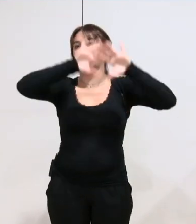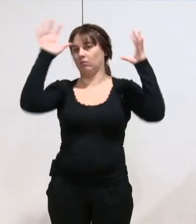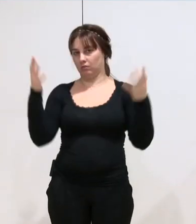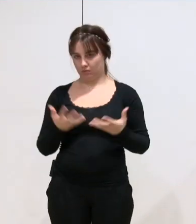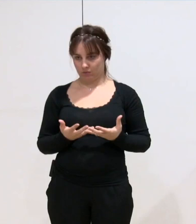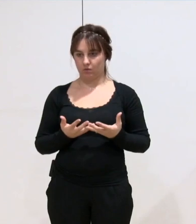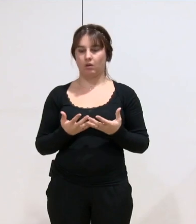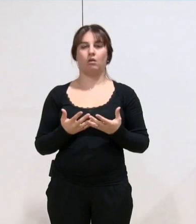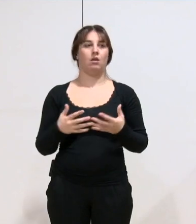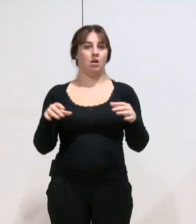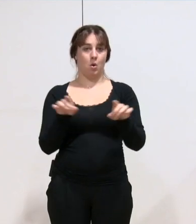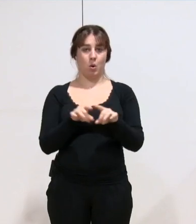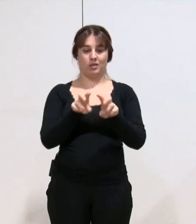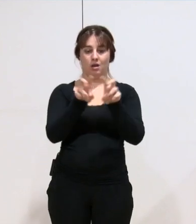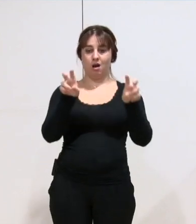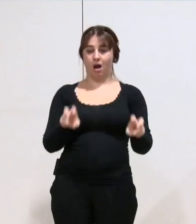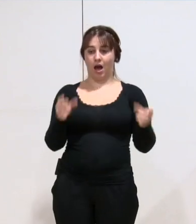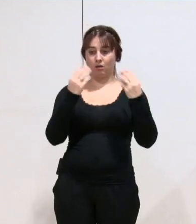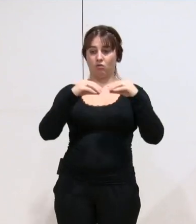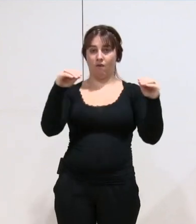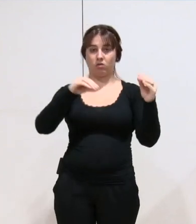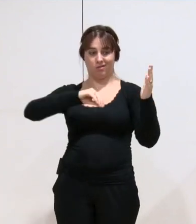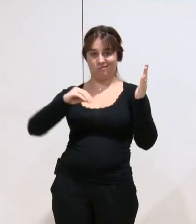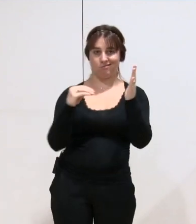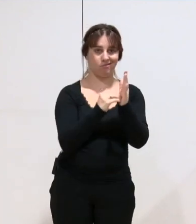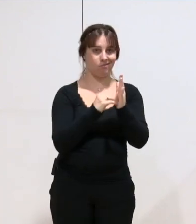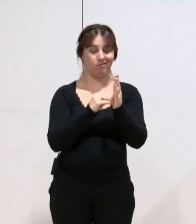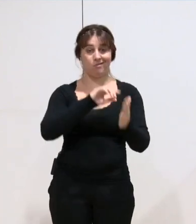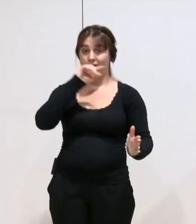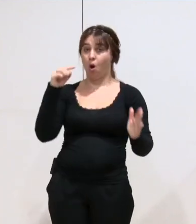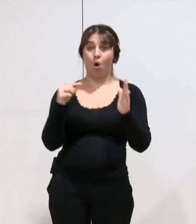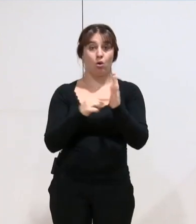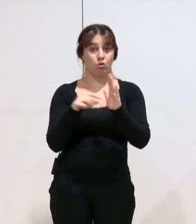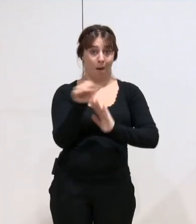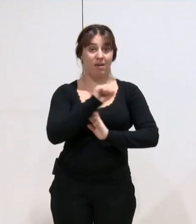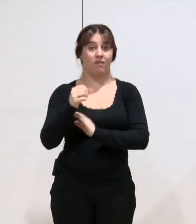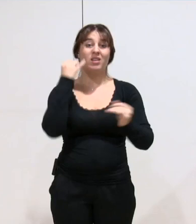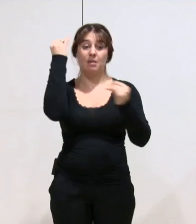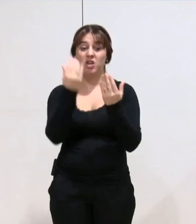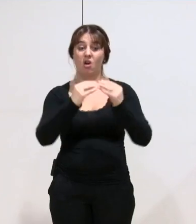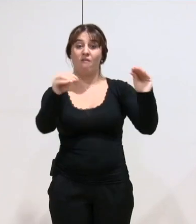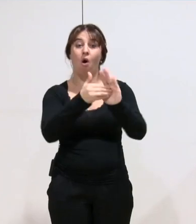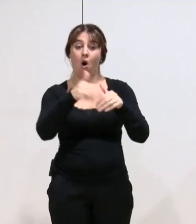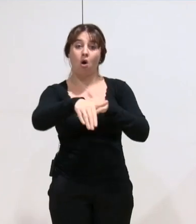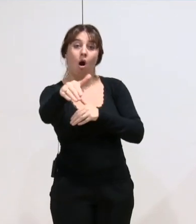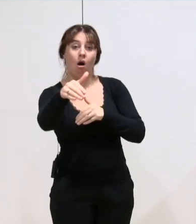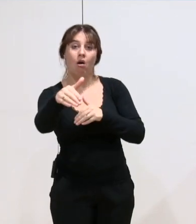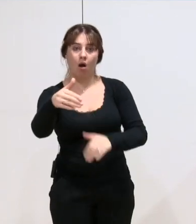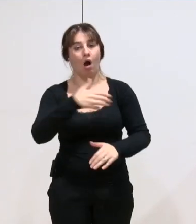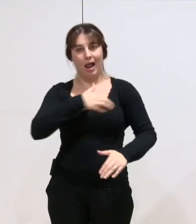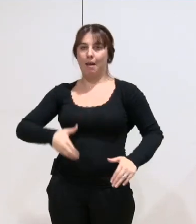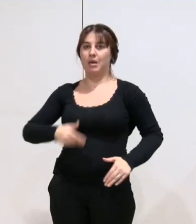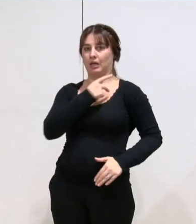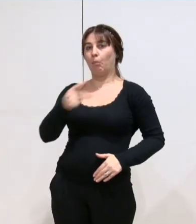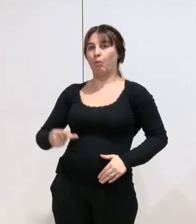que l'acte de vente stipule bien un droit de préférence à la collectivité en cas de revente. Donc ces questions-là, elles ont été